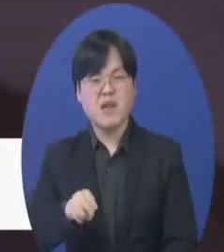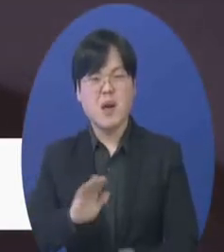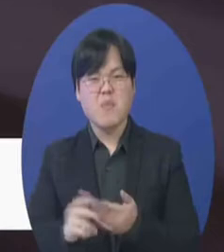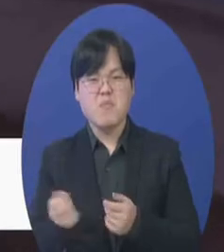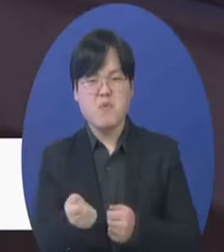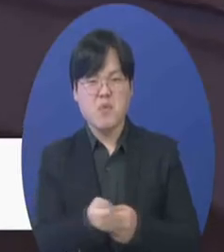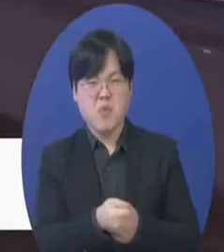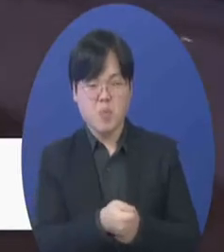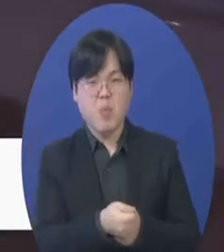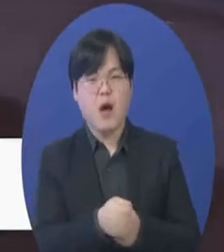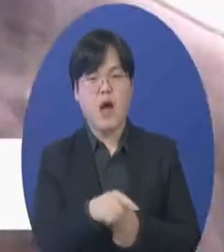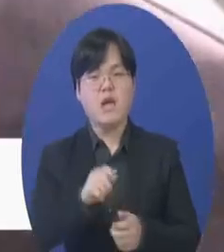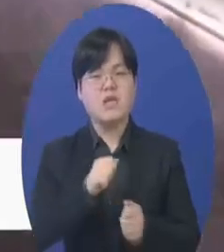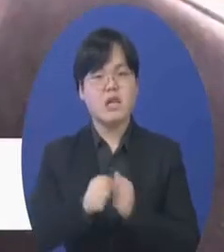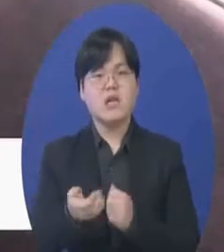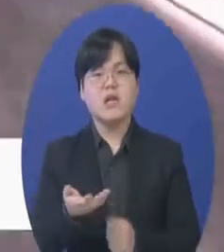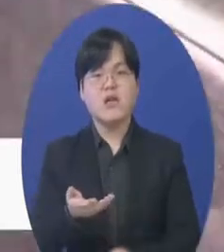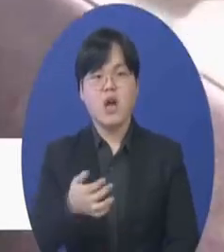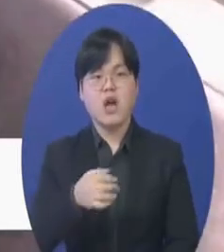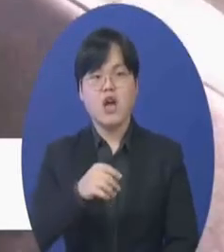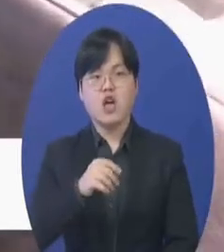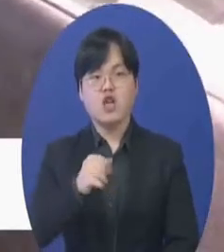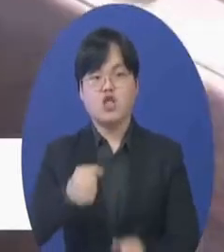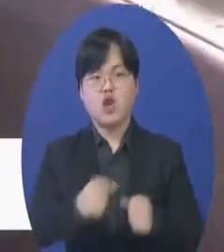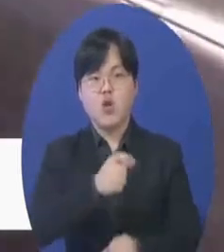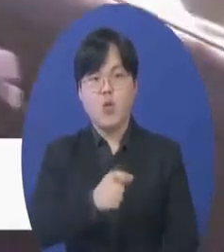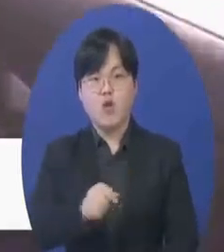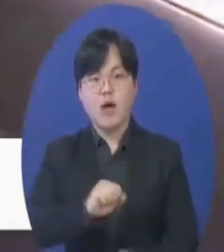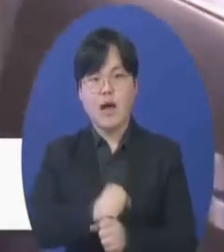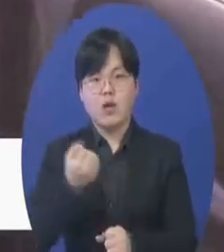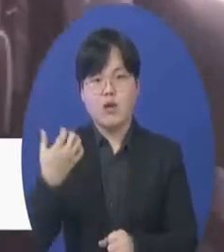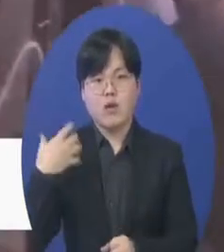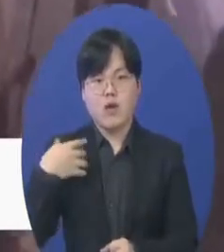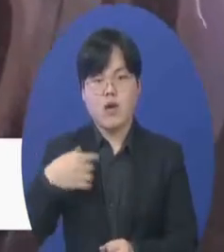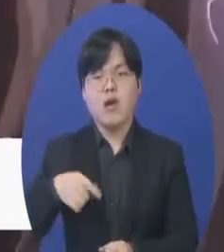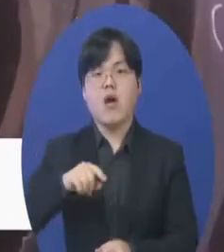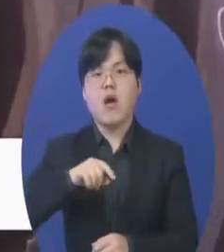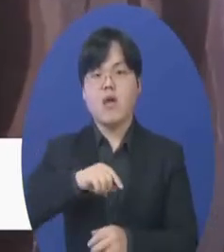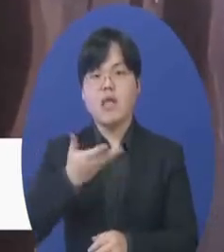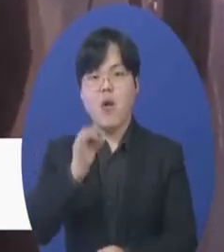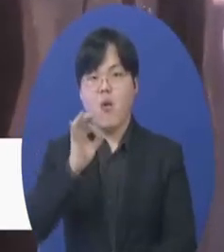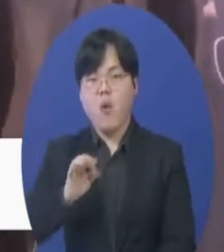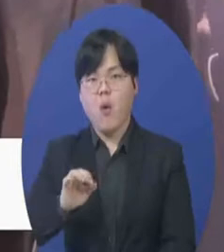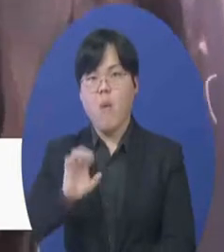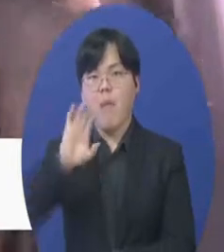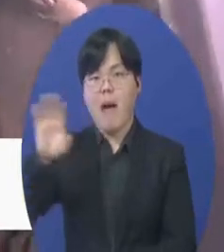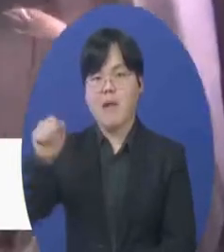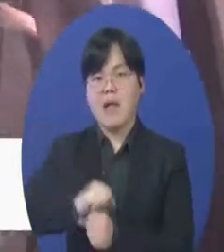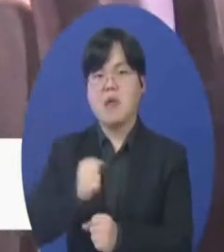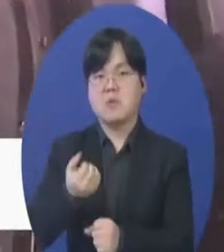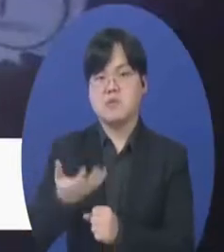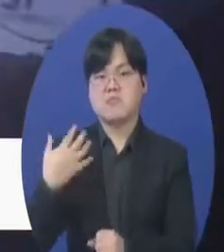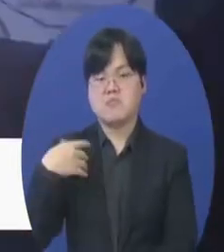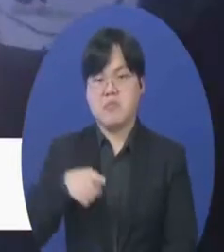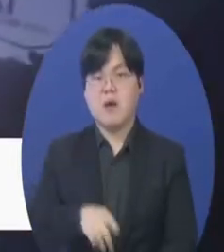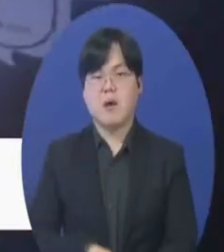тулд ариутгалын зардлын тал хувийг жолооч, харин үлдсэн хувийг аж ахуй нэгж нь хариуцах байдлаар зохицуулжээ.